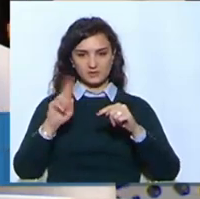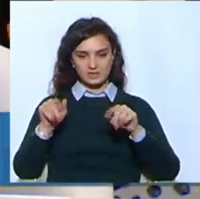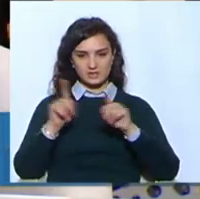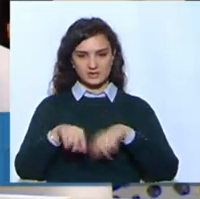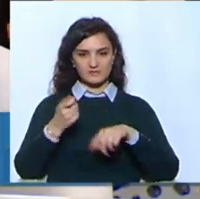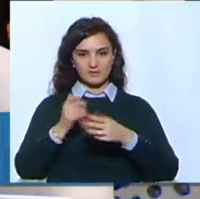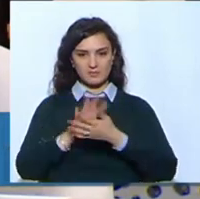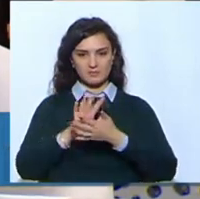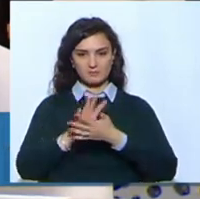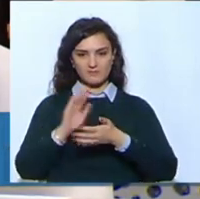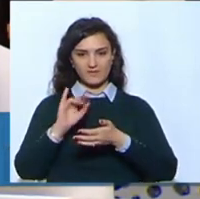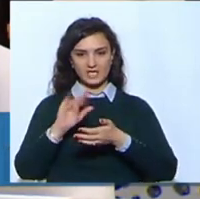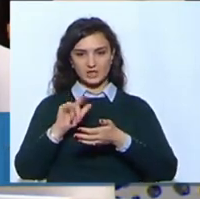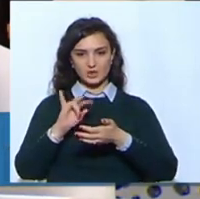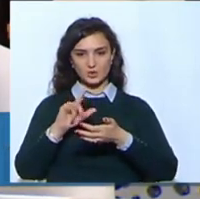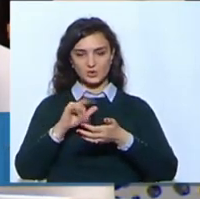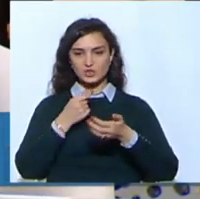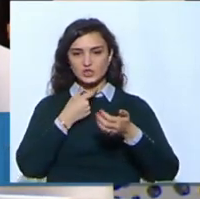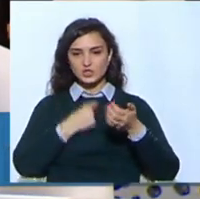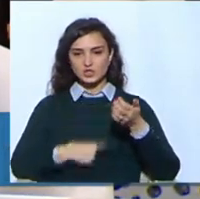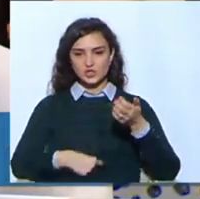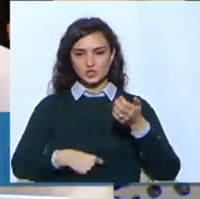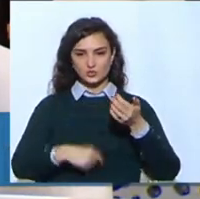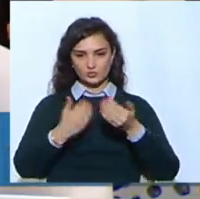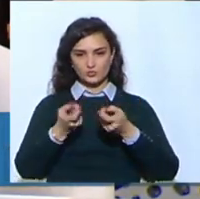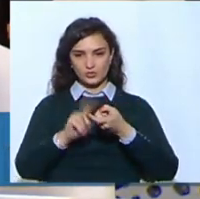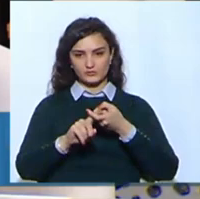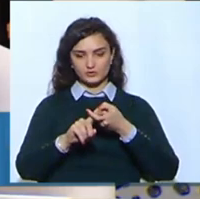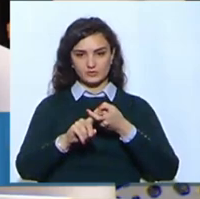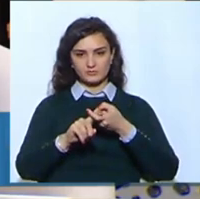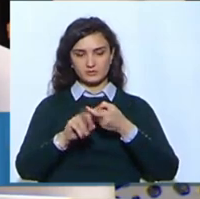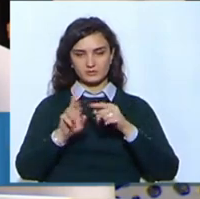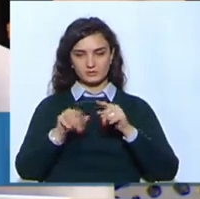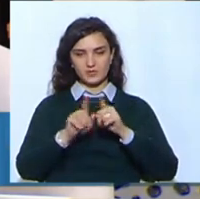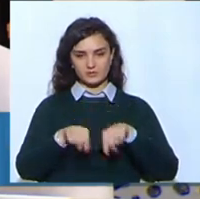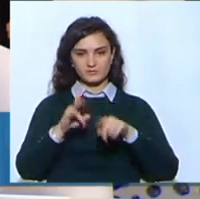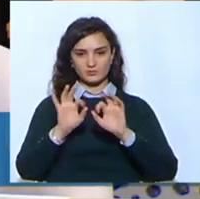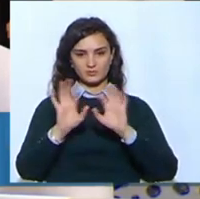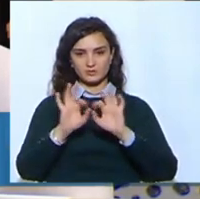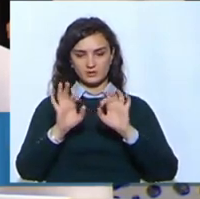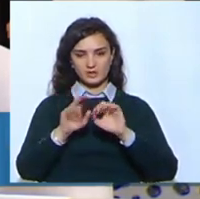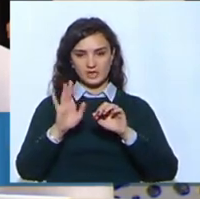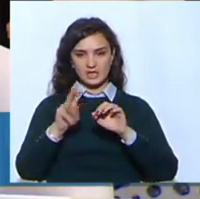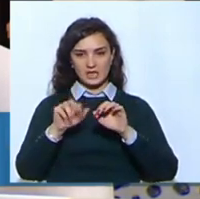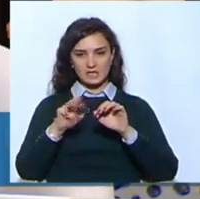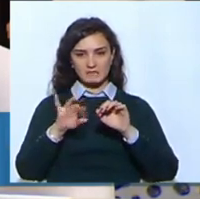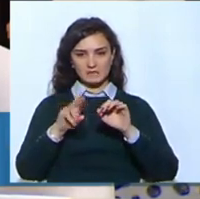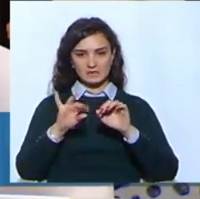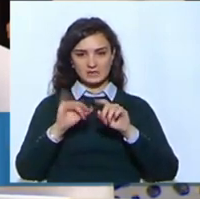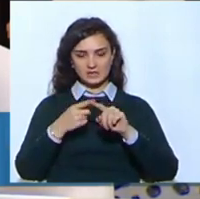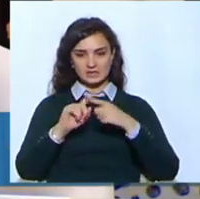ასევეა ბაქტერიული ვაგინოზი, რომელიც საშოს ფლორის ცვლილებას უკავშირდება. აქვე უნდა განვიხილოთ ქლამიდია. ქლამიდია ეს